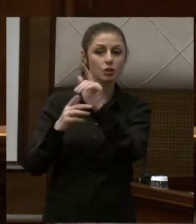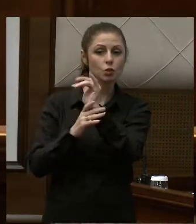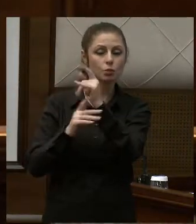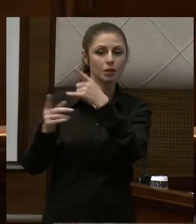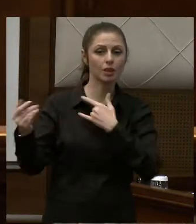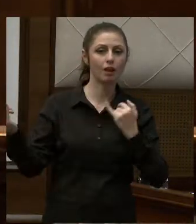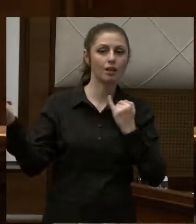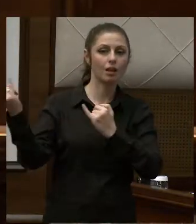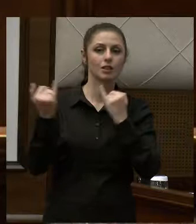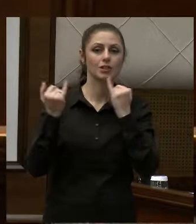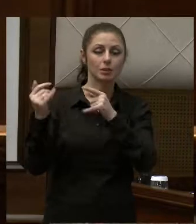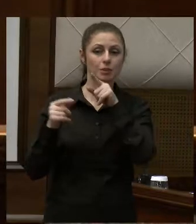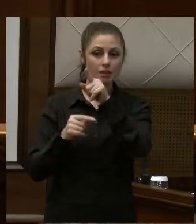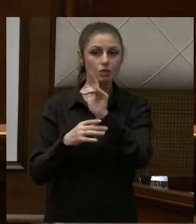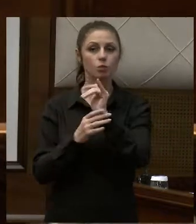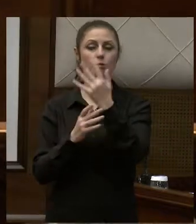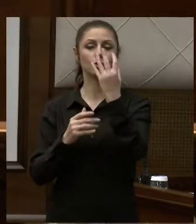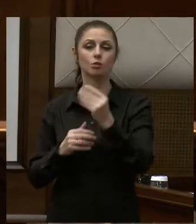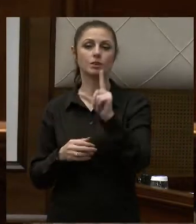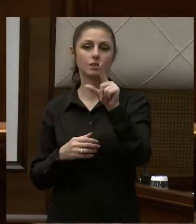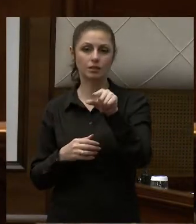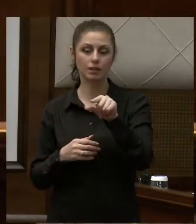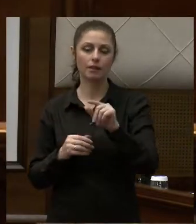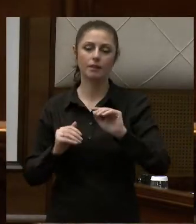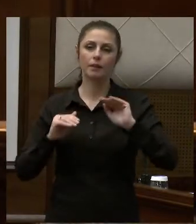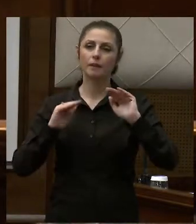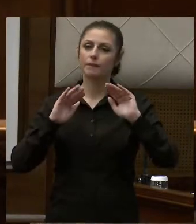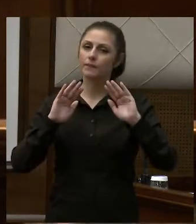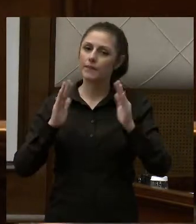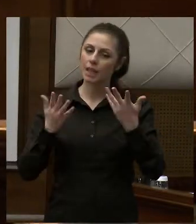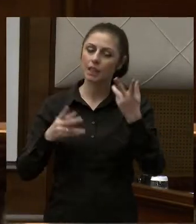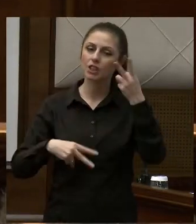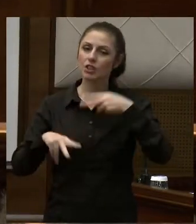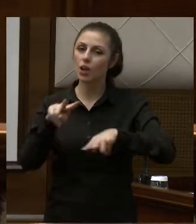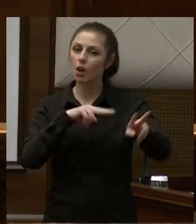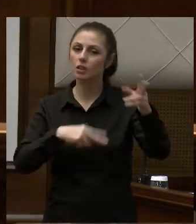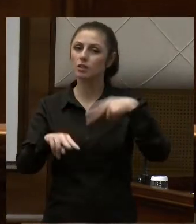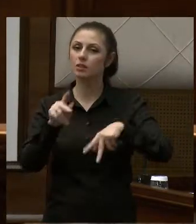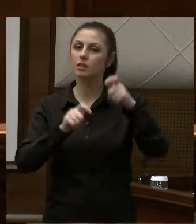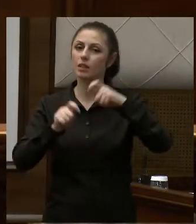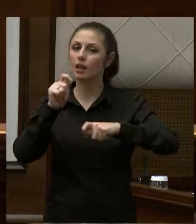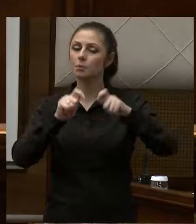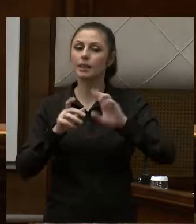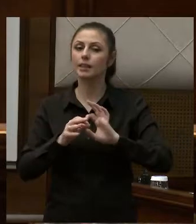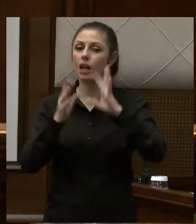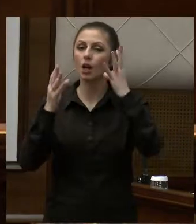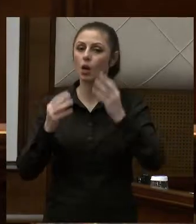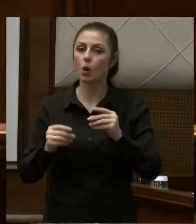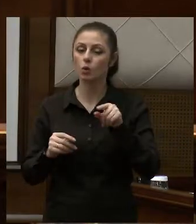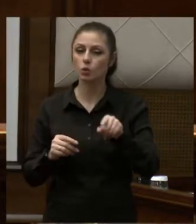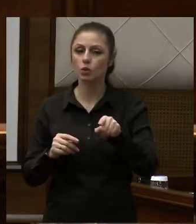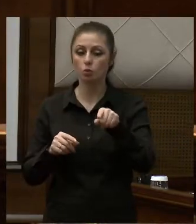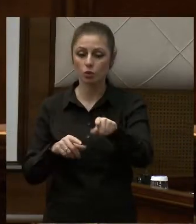tartışacaksınız. Siz de uzman olacaksınız. Veyahut da yol yapımının ne olduğunu o işi